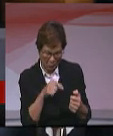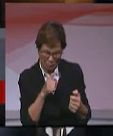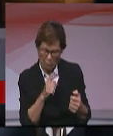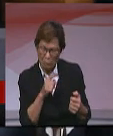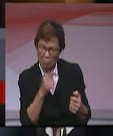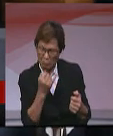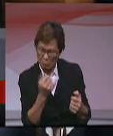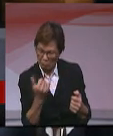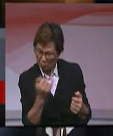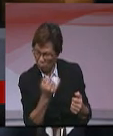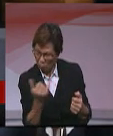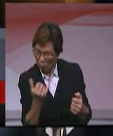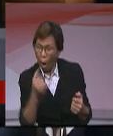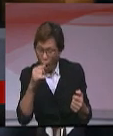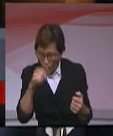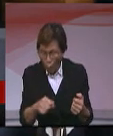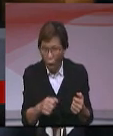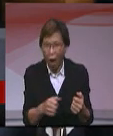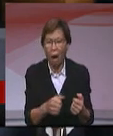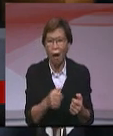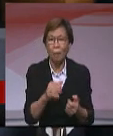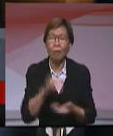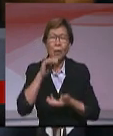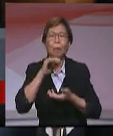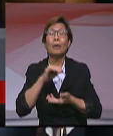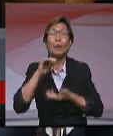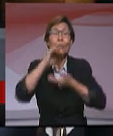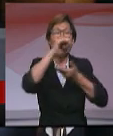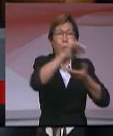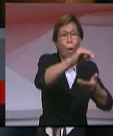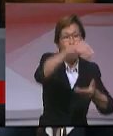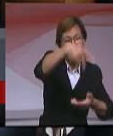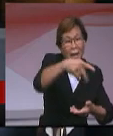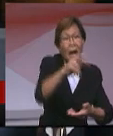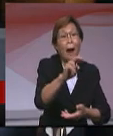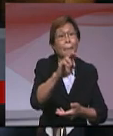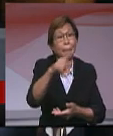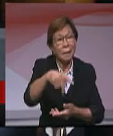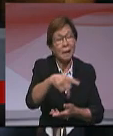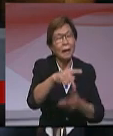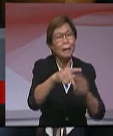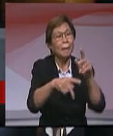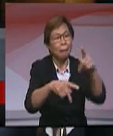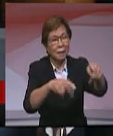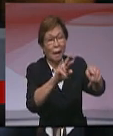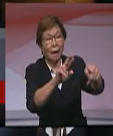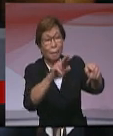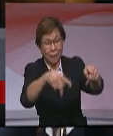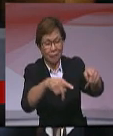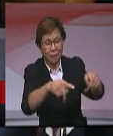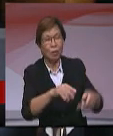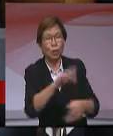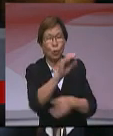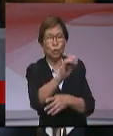anda boleh menyalurkan maklumat kepada PRP di talian